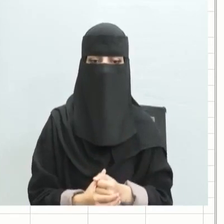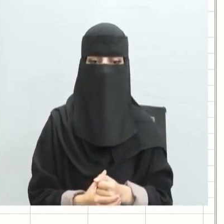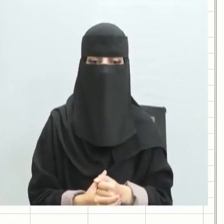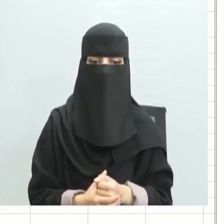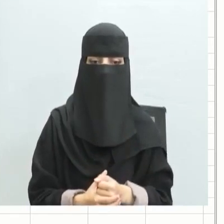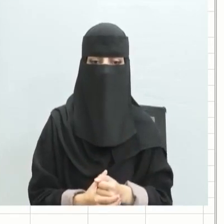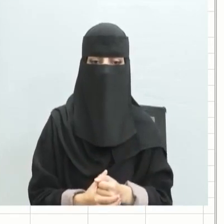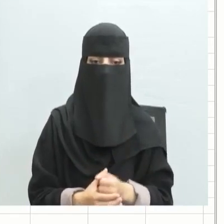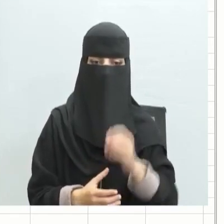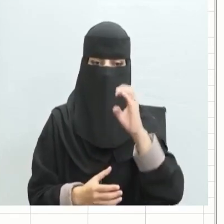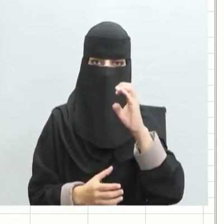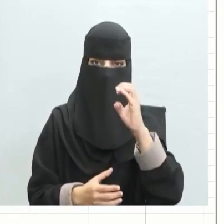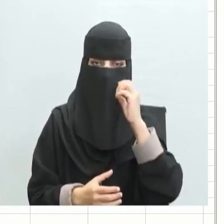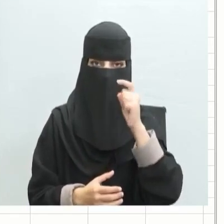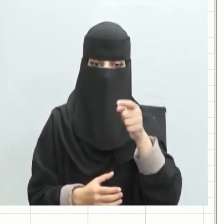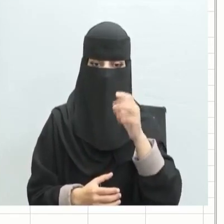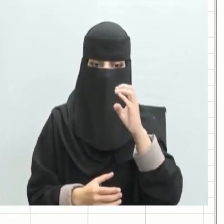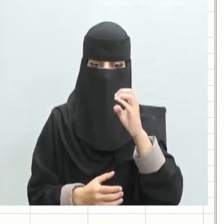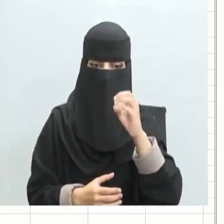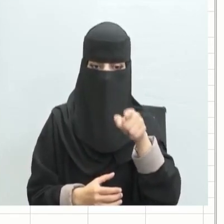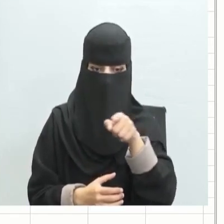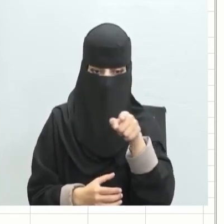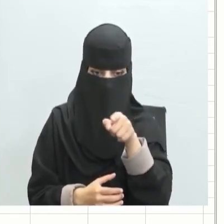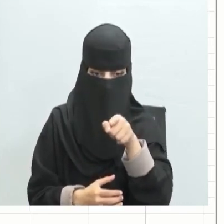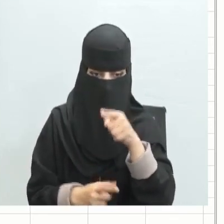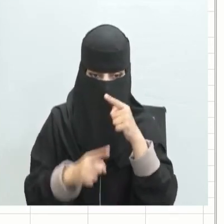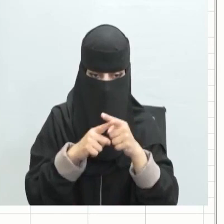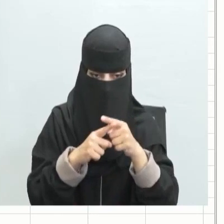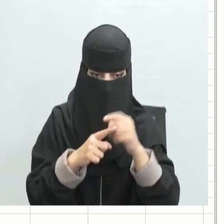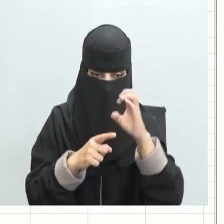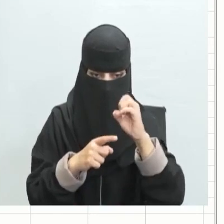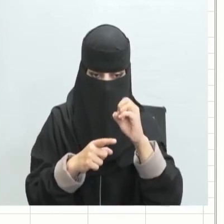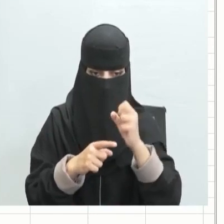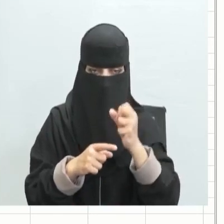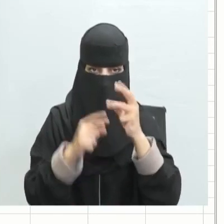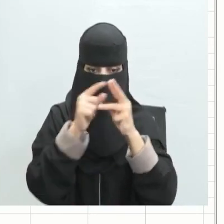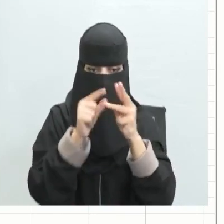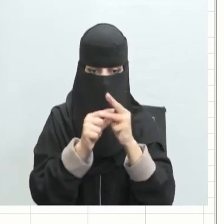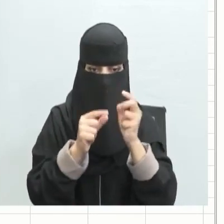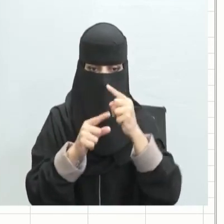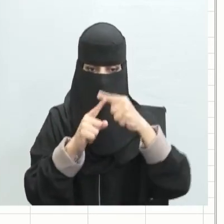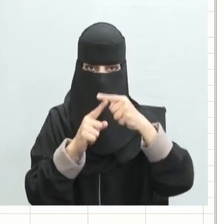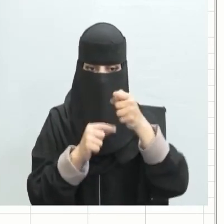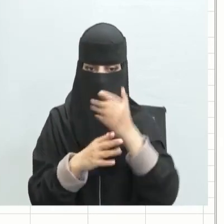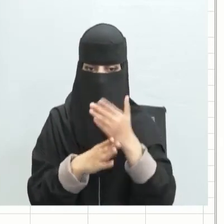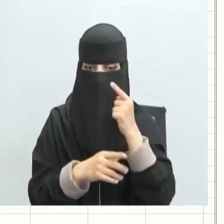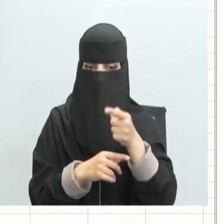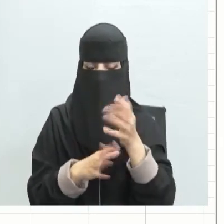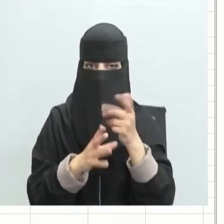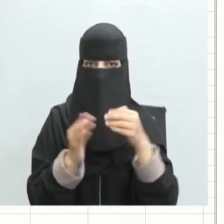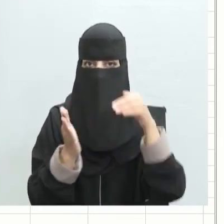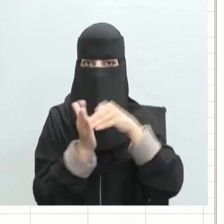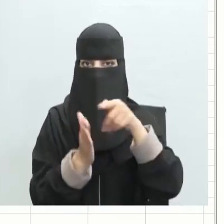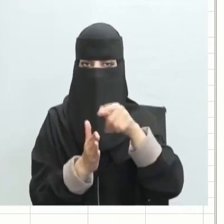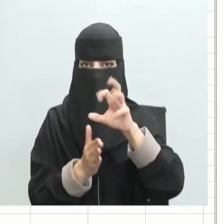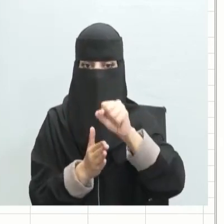اس كيو ار تي هذه اس كيو ار تي هي عباره عن ايجاد الجذر التربيعي ايجاد الجذر التربيعي